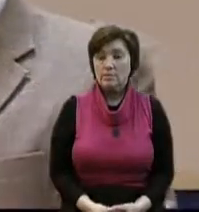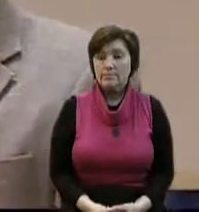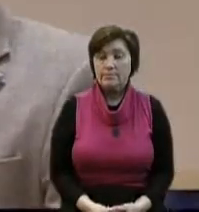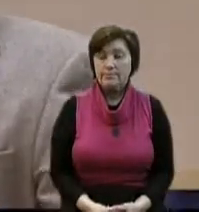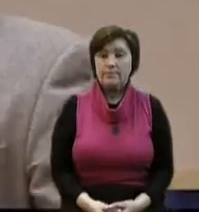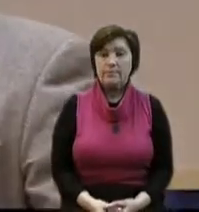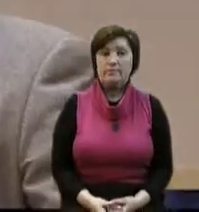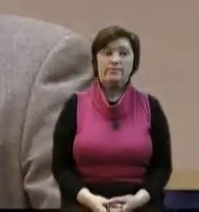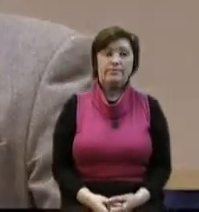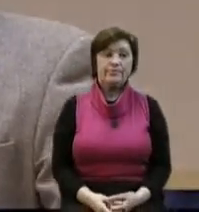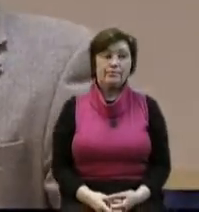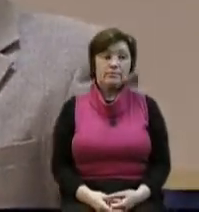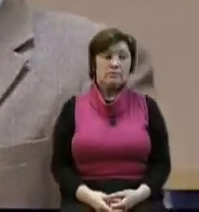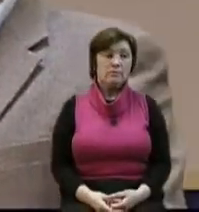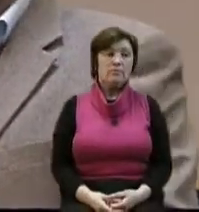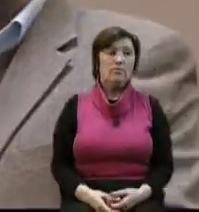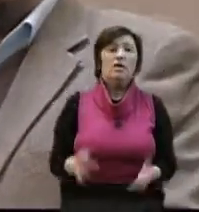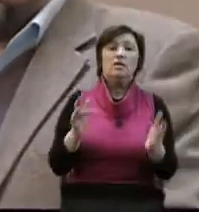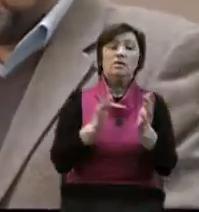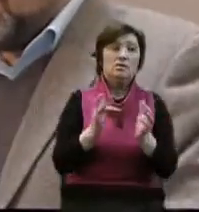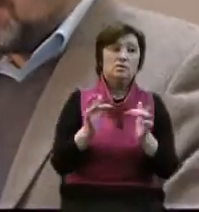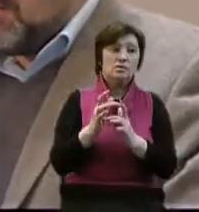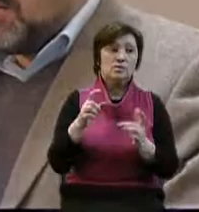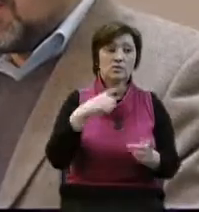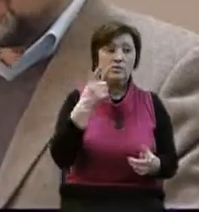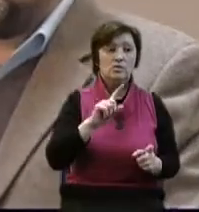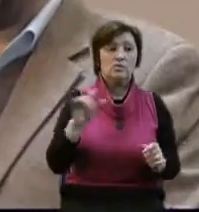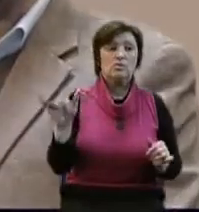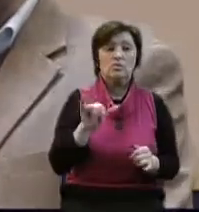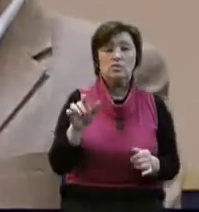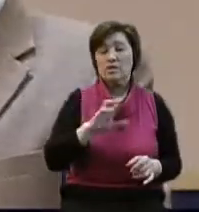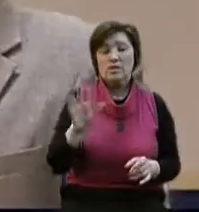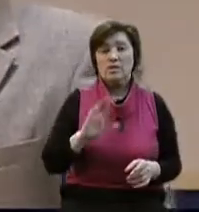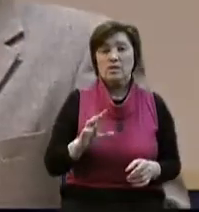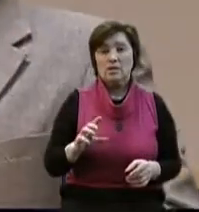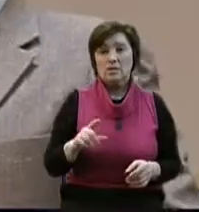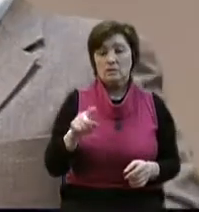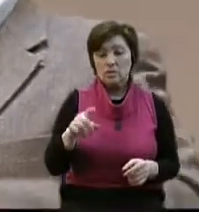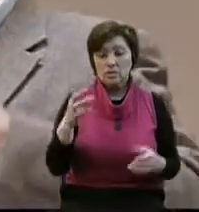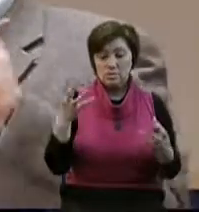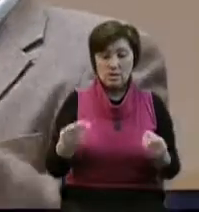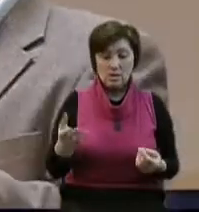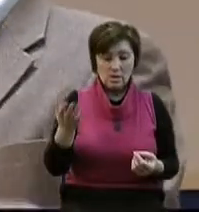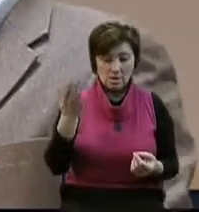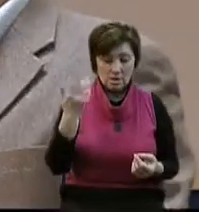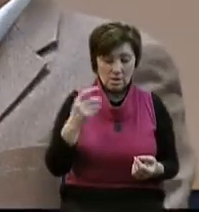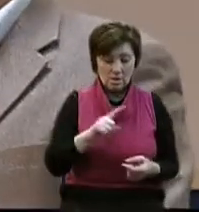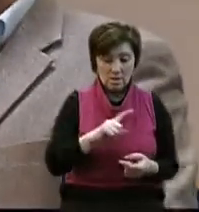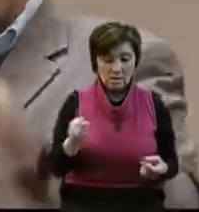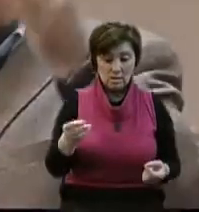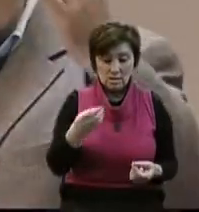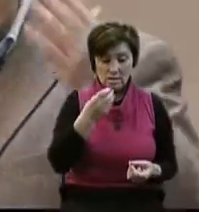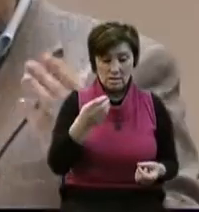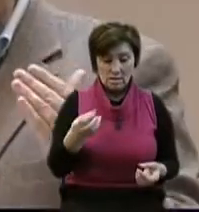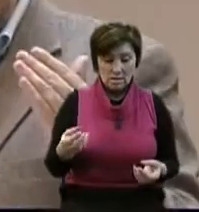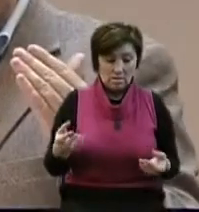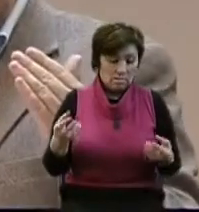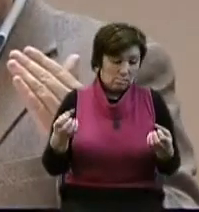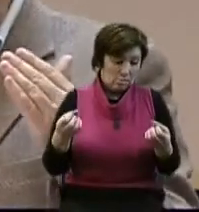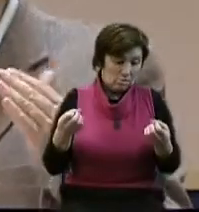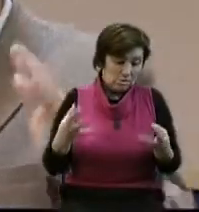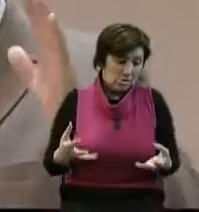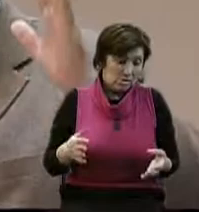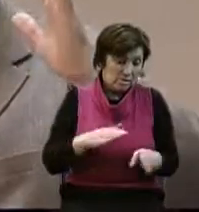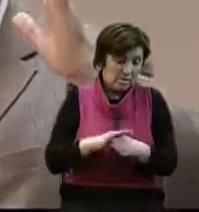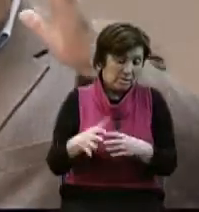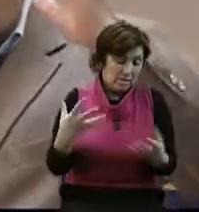о котором Иисус говорит, что суббота – это не тот день, когда нельзя удовлетворять естественные нужды. Это день покоя.